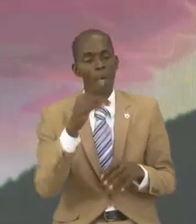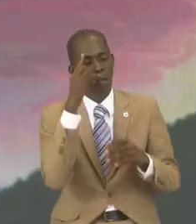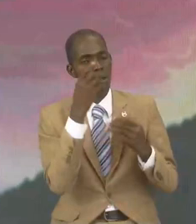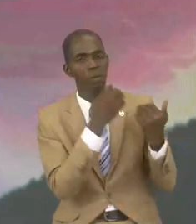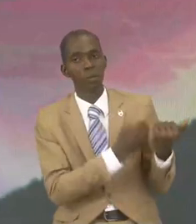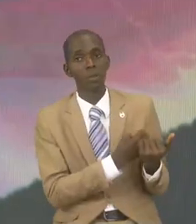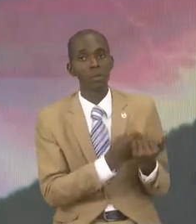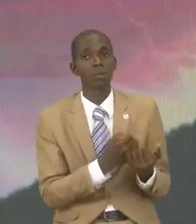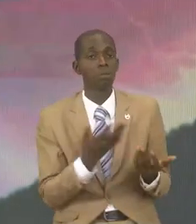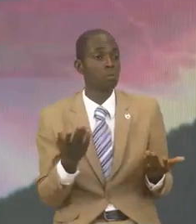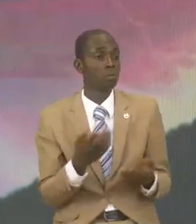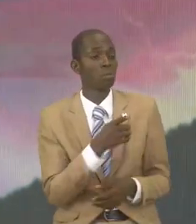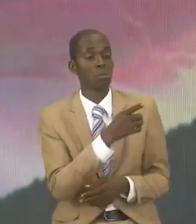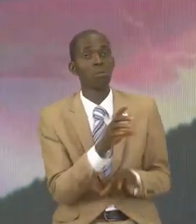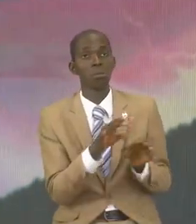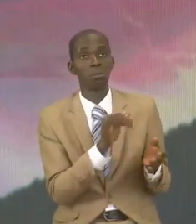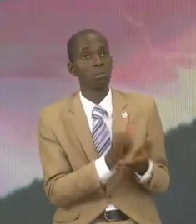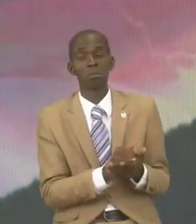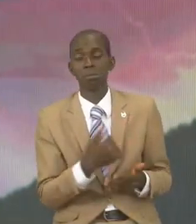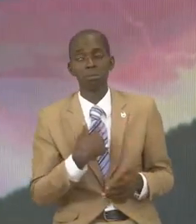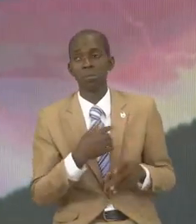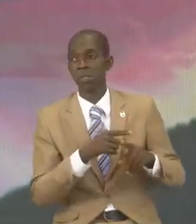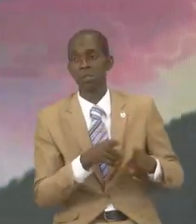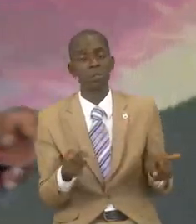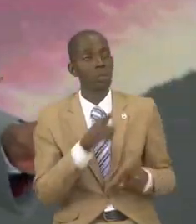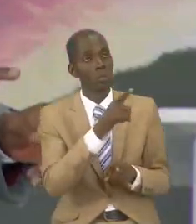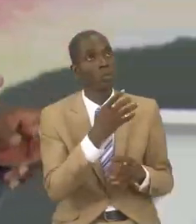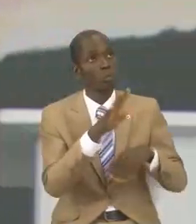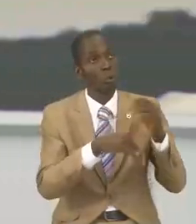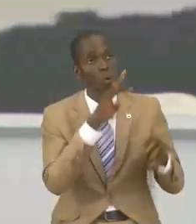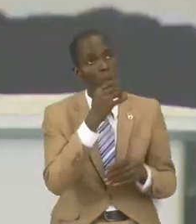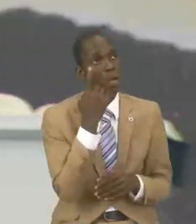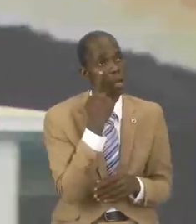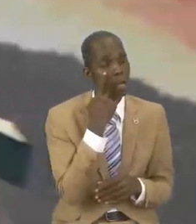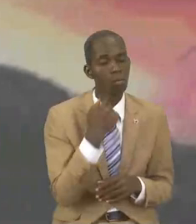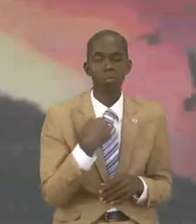disent, ah, il peut le faire. Moi, je ne marche pas par ça. Je marche par la foi.